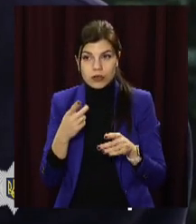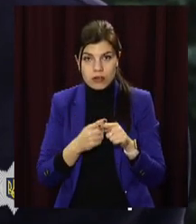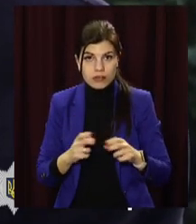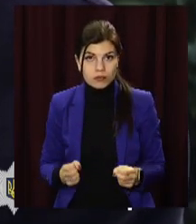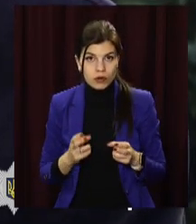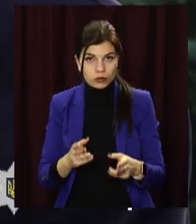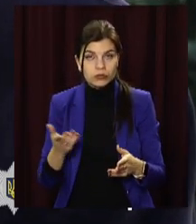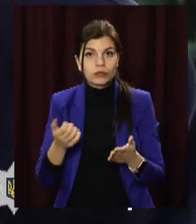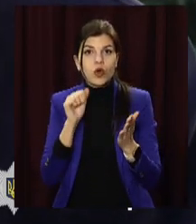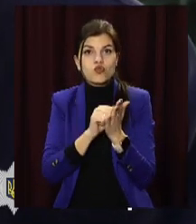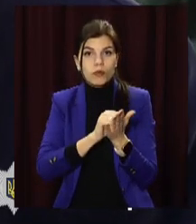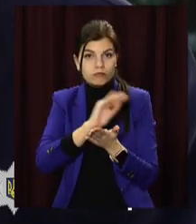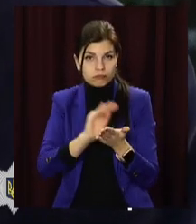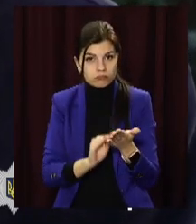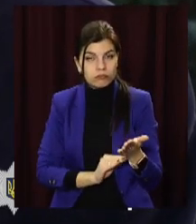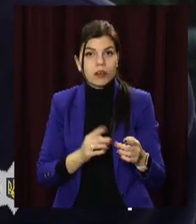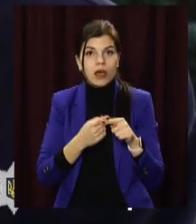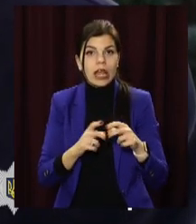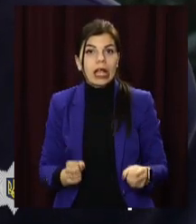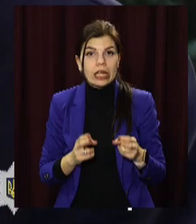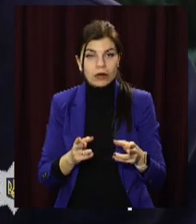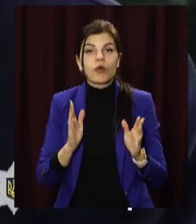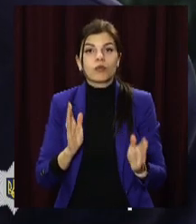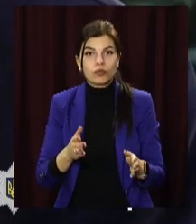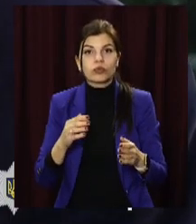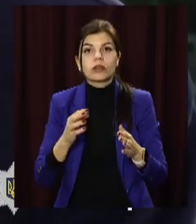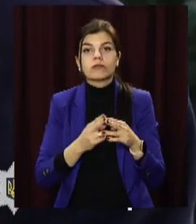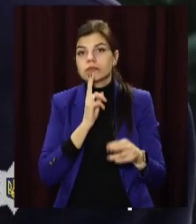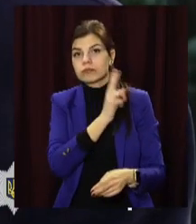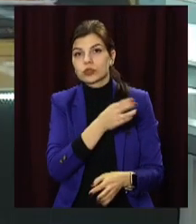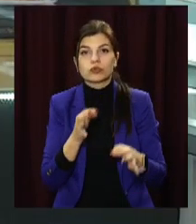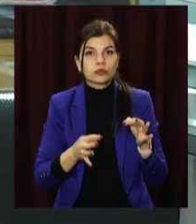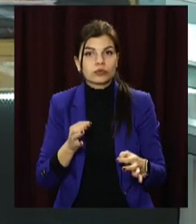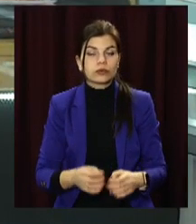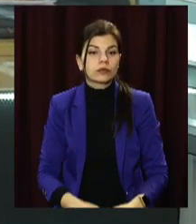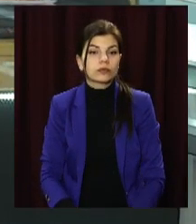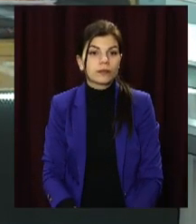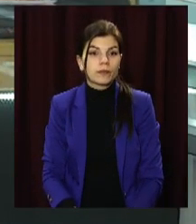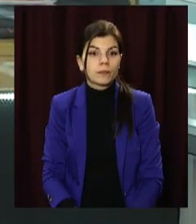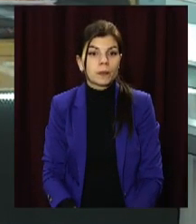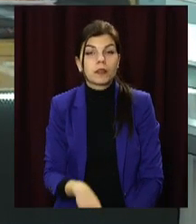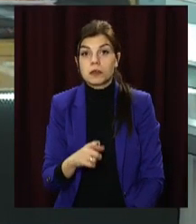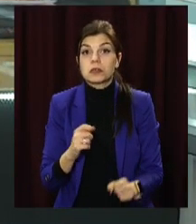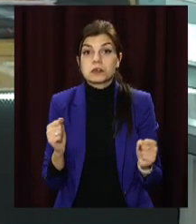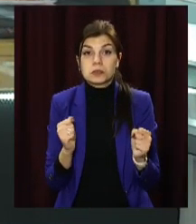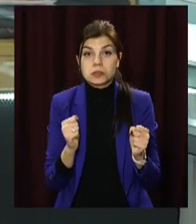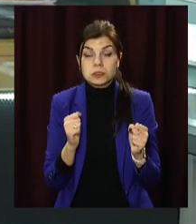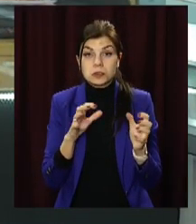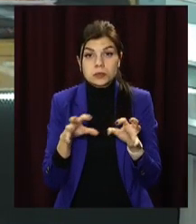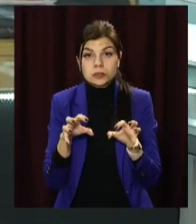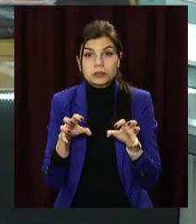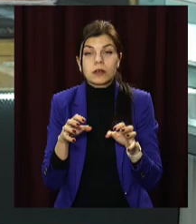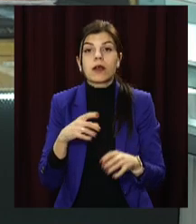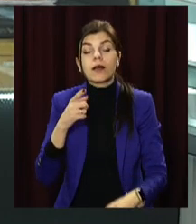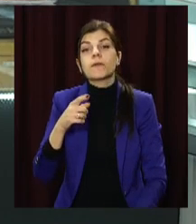і протягом тижня дане кримінальне провадження буде скеровано до суду. Примерз до криги. У Кривому Розі,